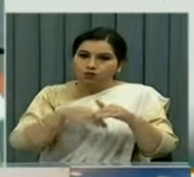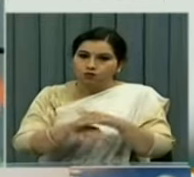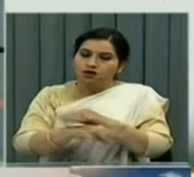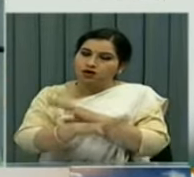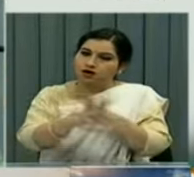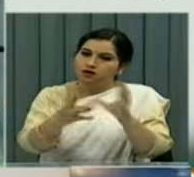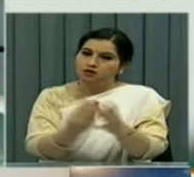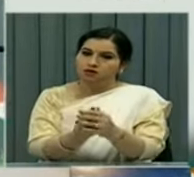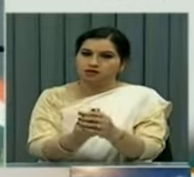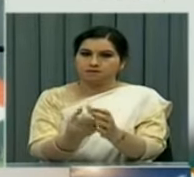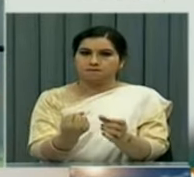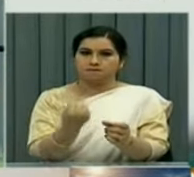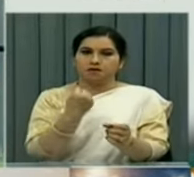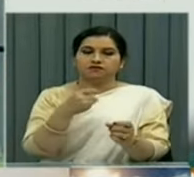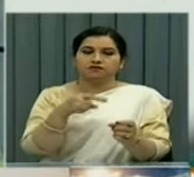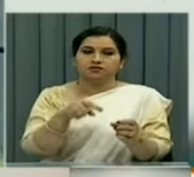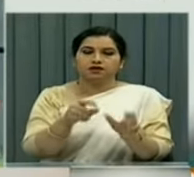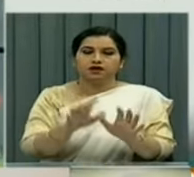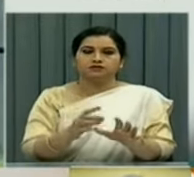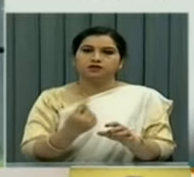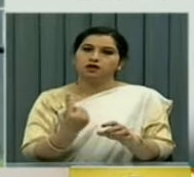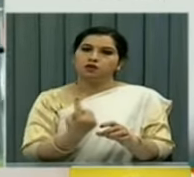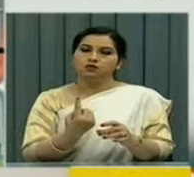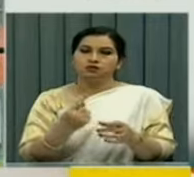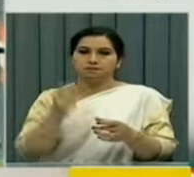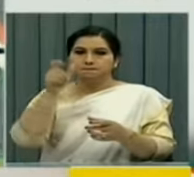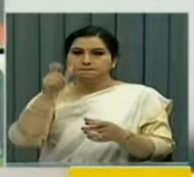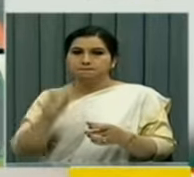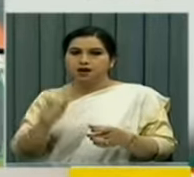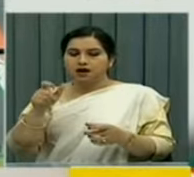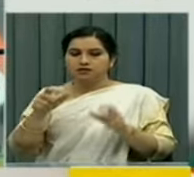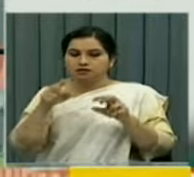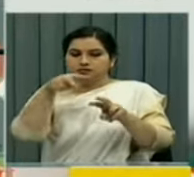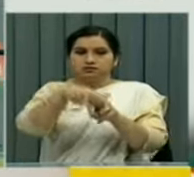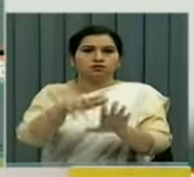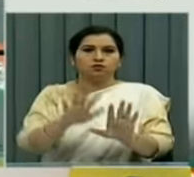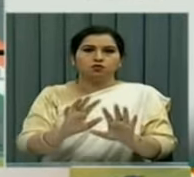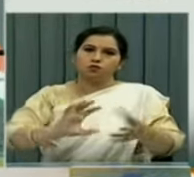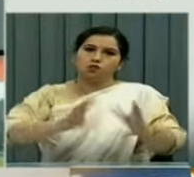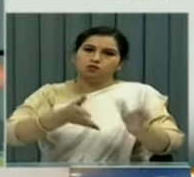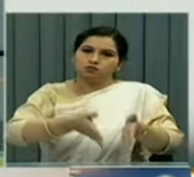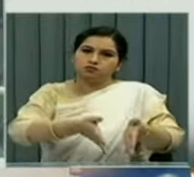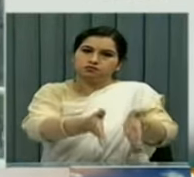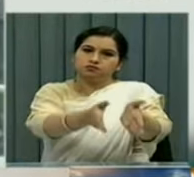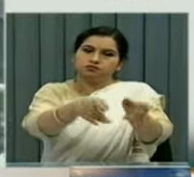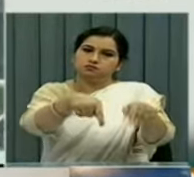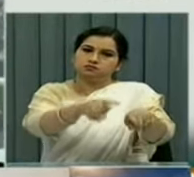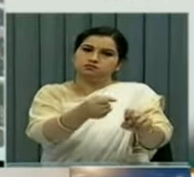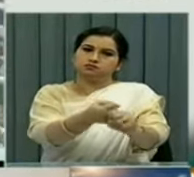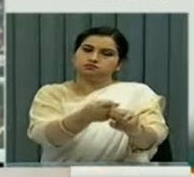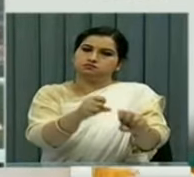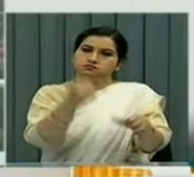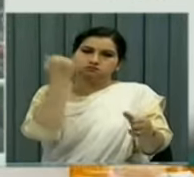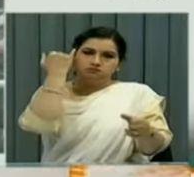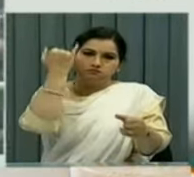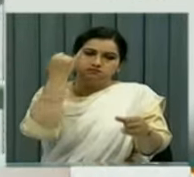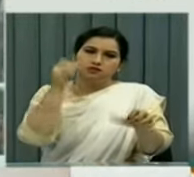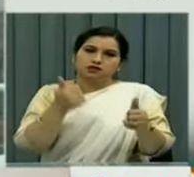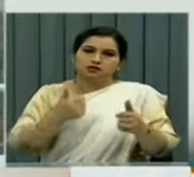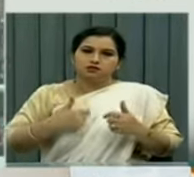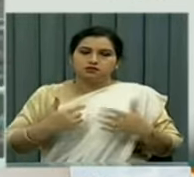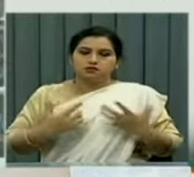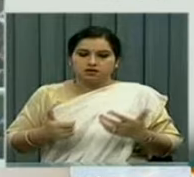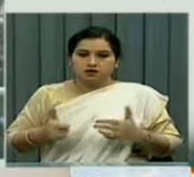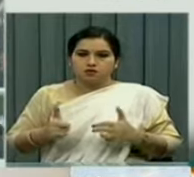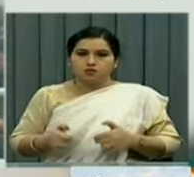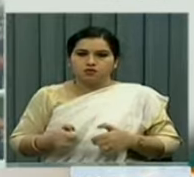जो है बहुत अच्छी है, और सारे सिस्टम के हिसाब से ये स्पीड बहुत अच्छी है इसकी। मानव रहित प्रणाली हमारे सामने नजर आ रही